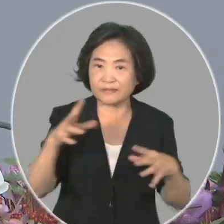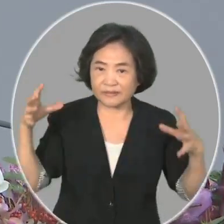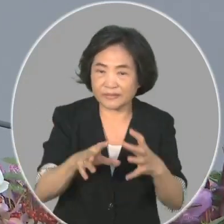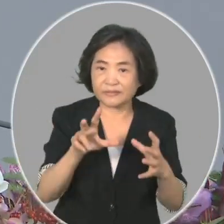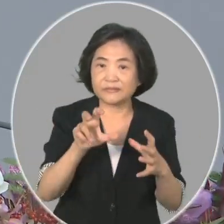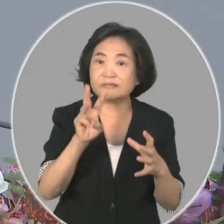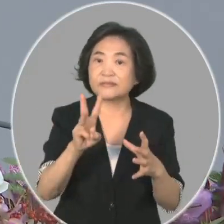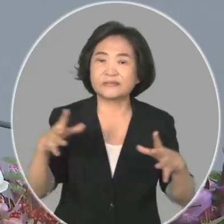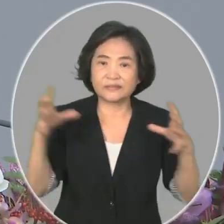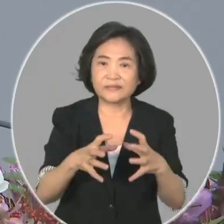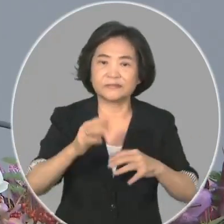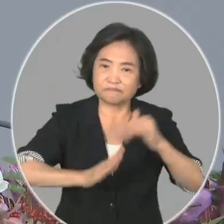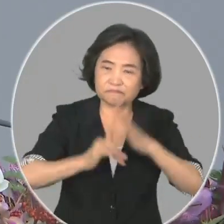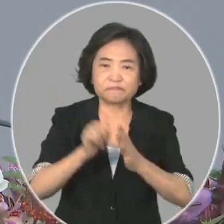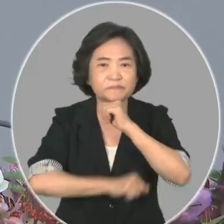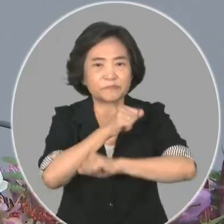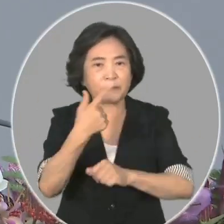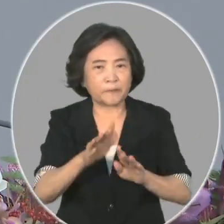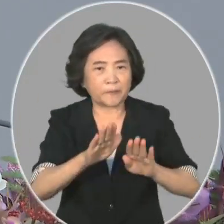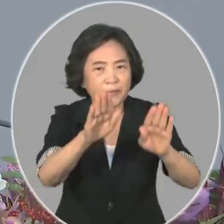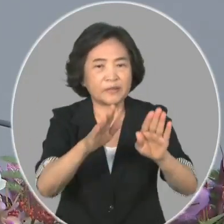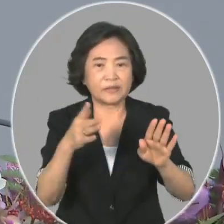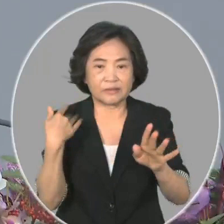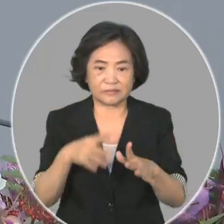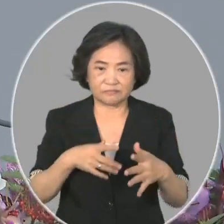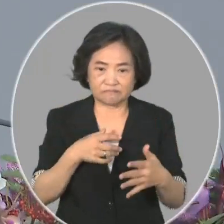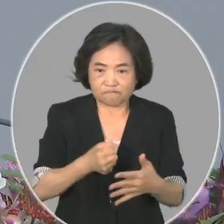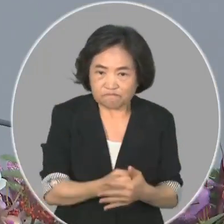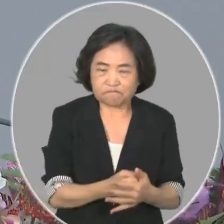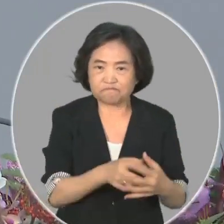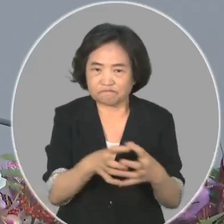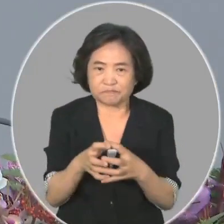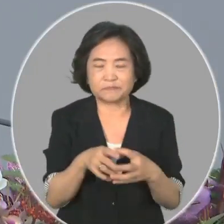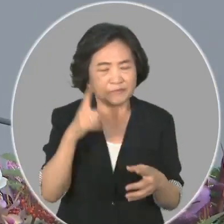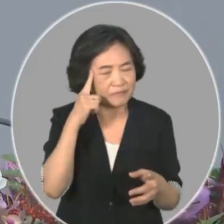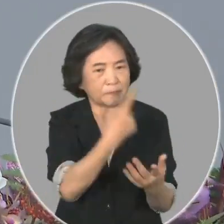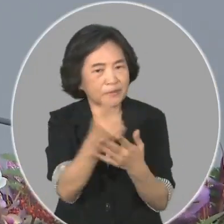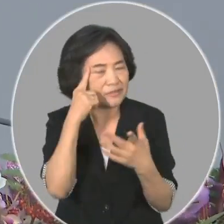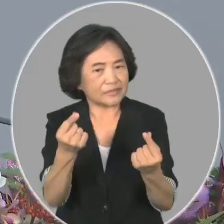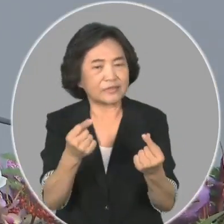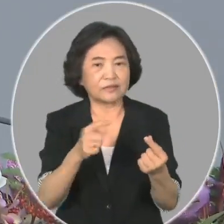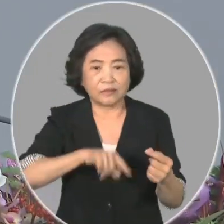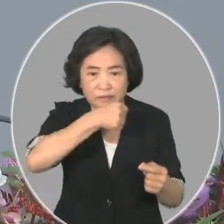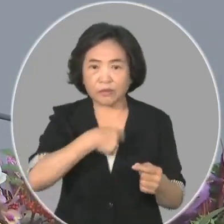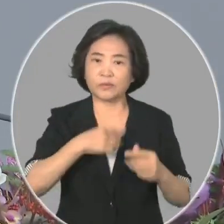活与发展，已经凝聚了强大的认同感和归属感。